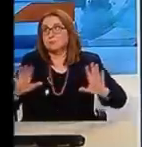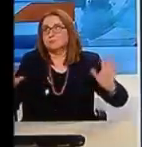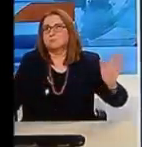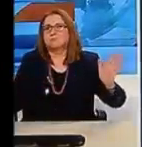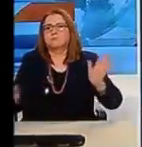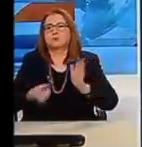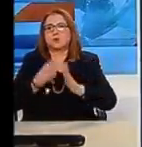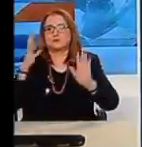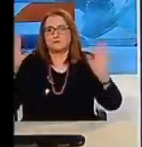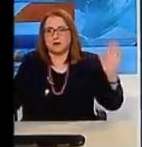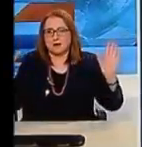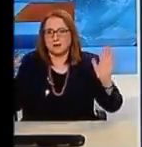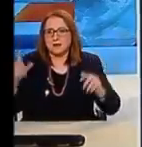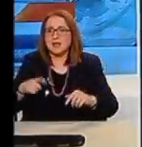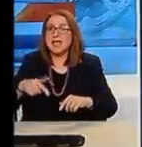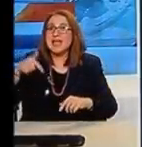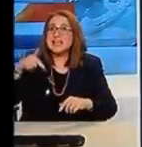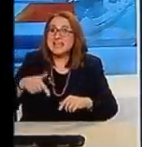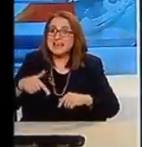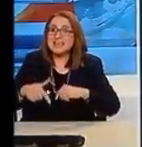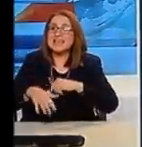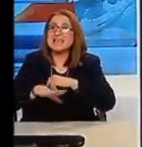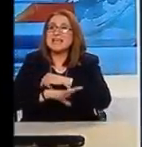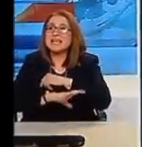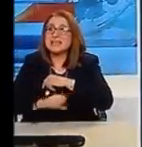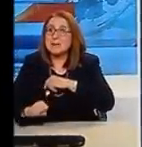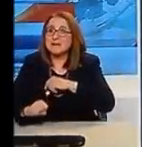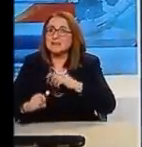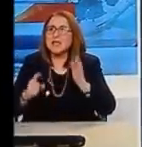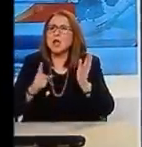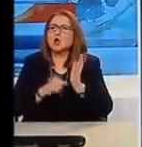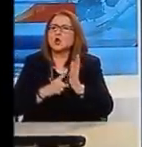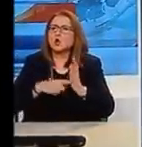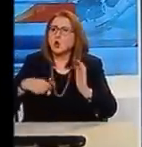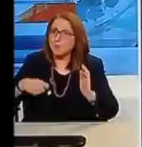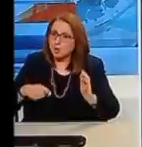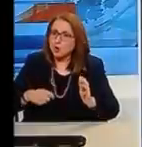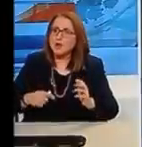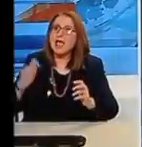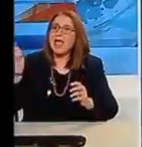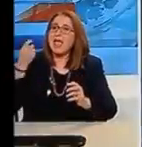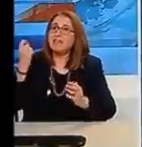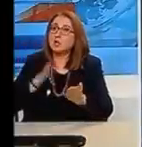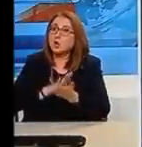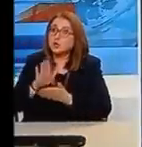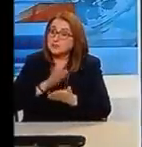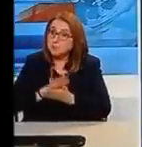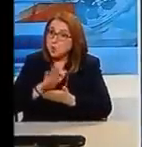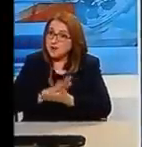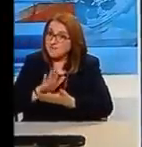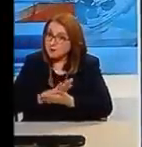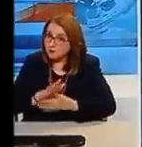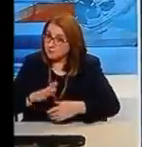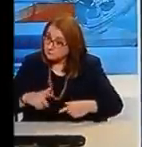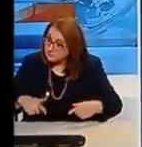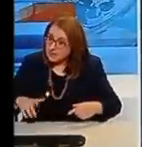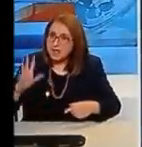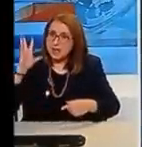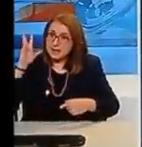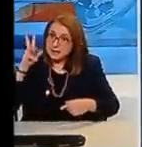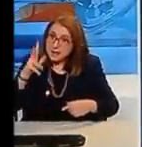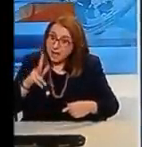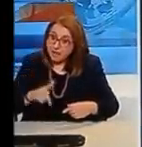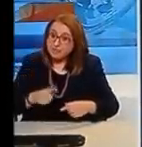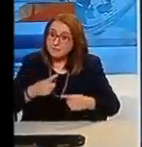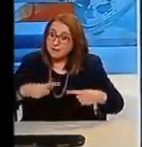φάσης. Το ακούραστο προσωπικό της Γενικής Γραμματείας Νομικών Θεμάτων και του Εθνικού Τυπογραφείου που στήριξαν και στηρίζουν καθημερινά όλο